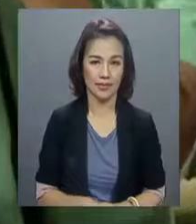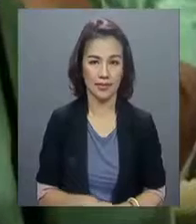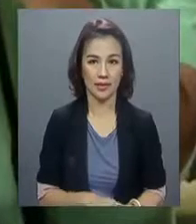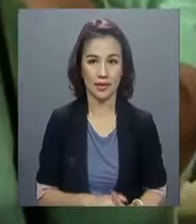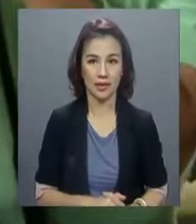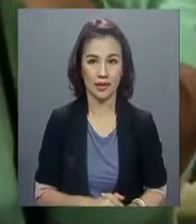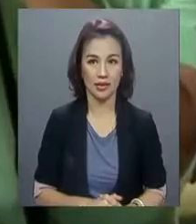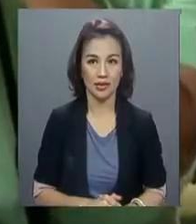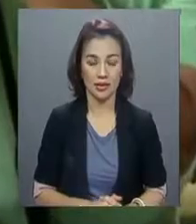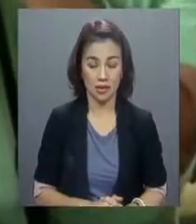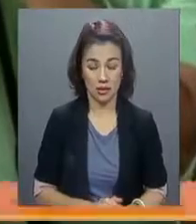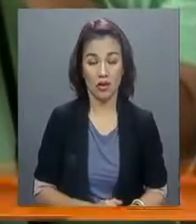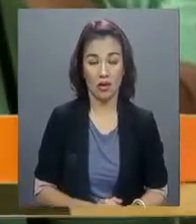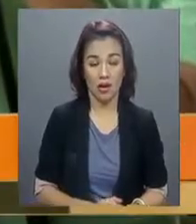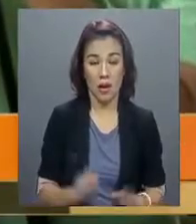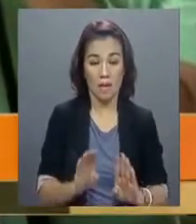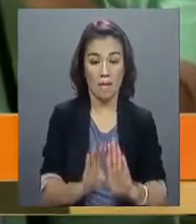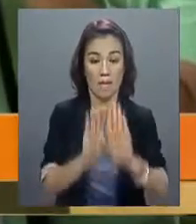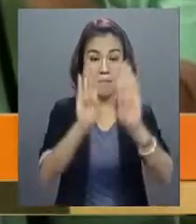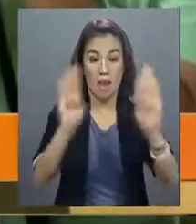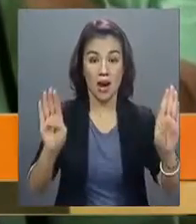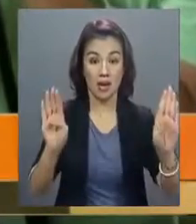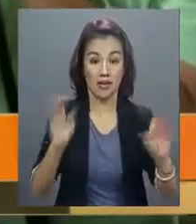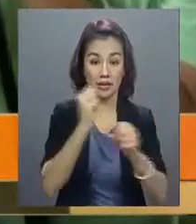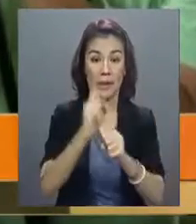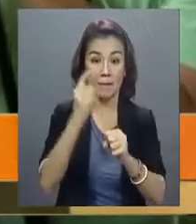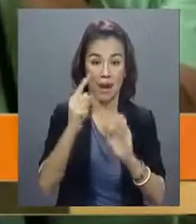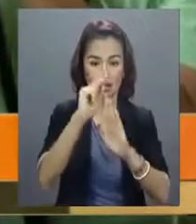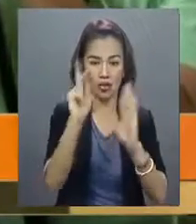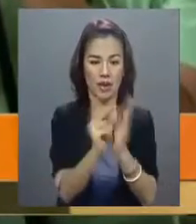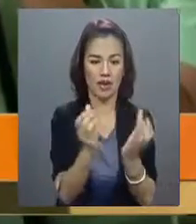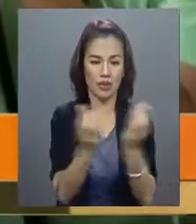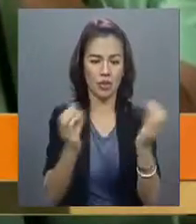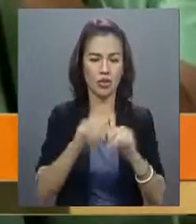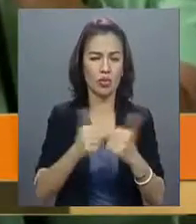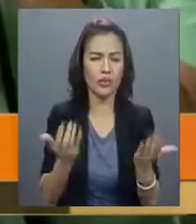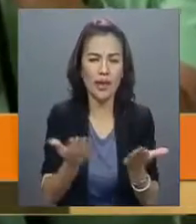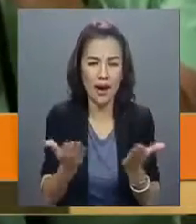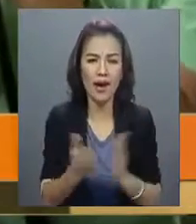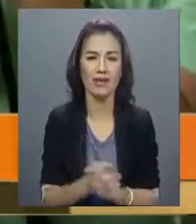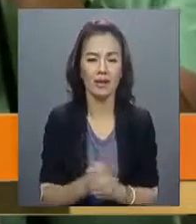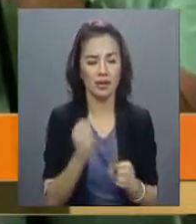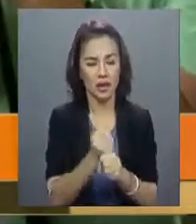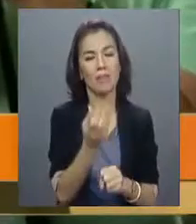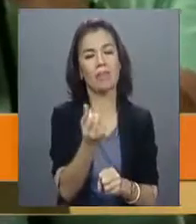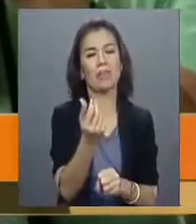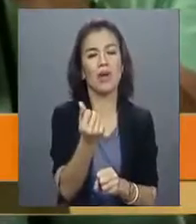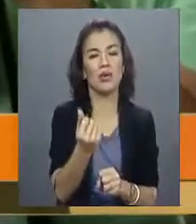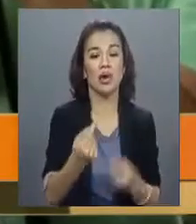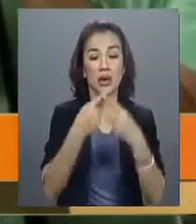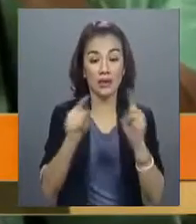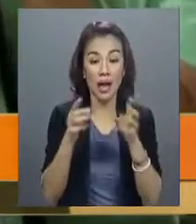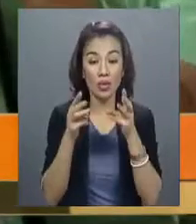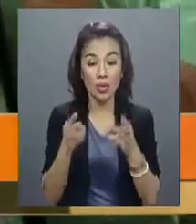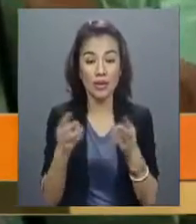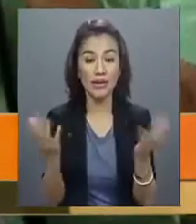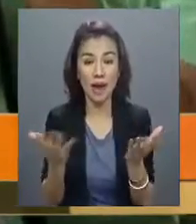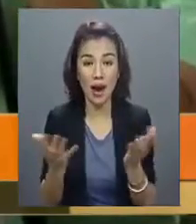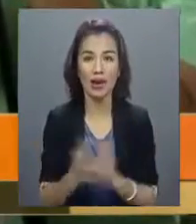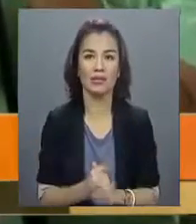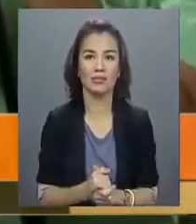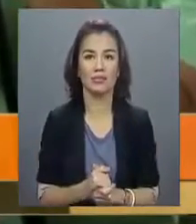เพื่อที่จะเปิดทางให้มีการจัดทำรัฐธรรมนูญฉบับใหม่ต่อไปอย่างไรก็ตามโดยเร็วส่วนทำอย่างไรก็คำถามที่คุณถ